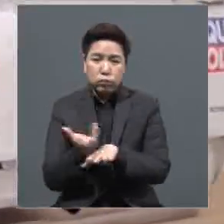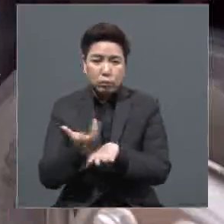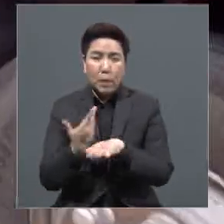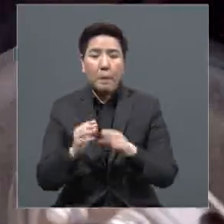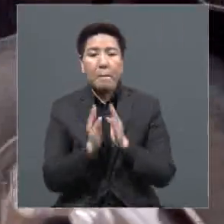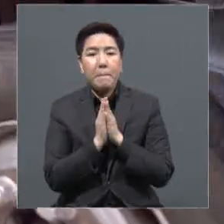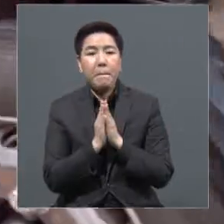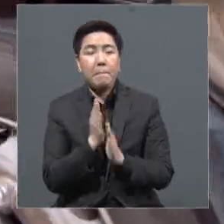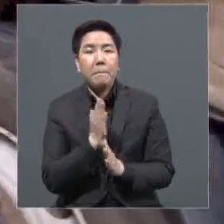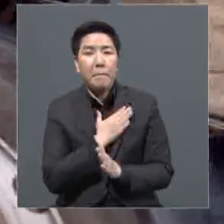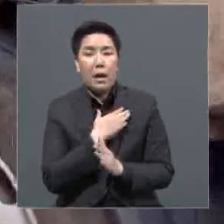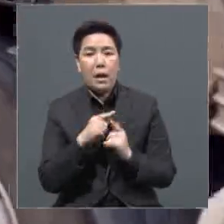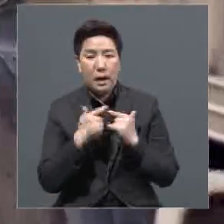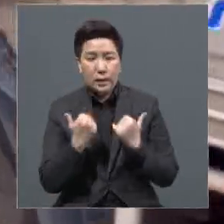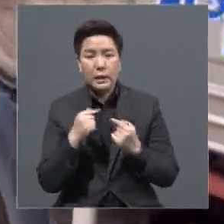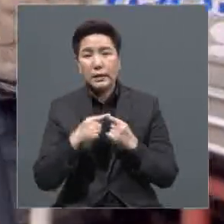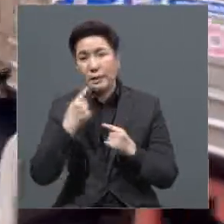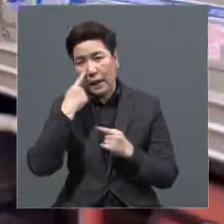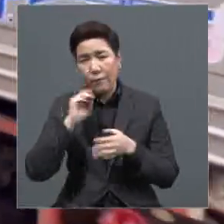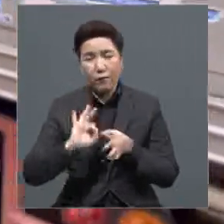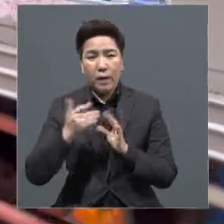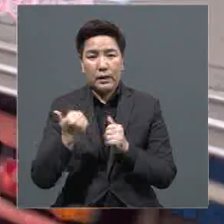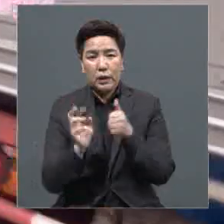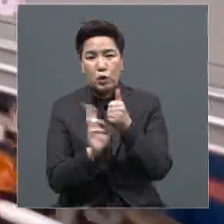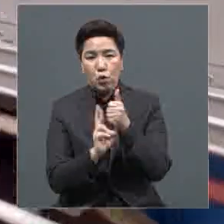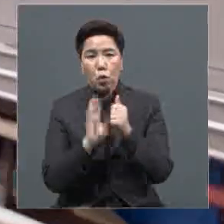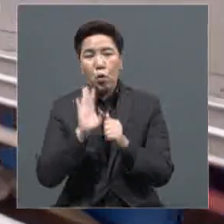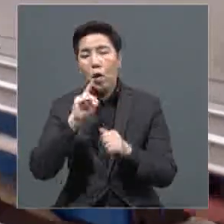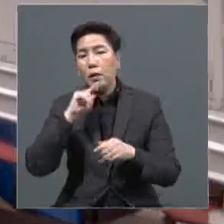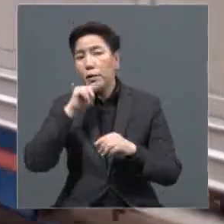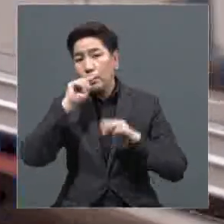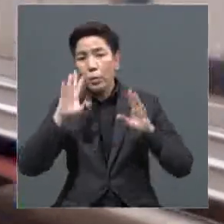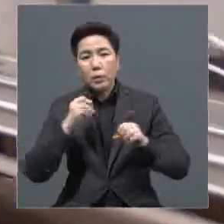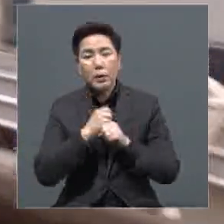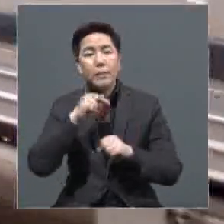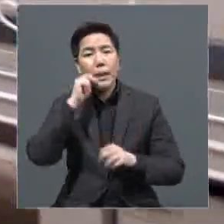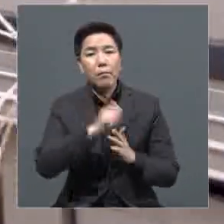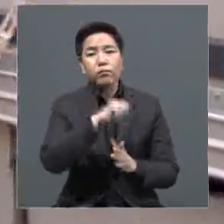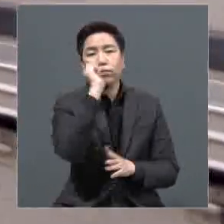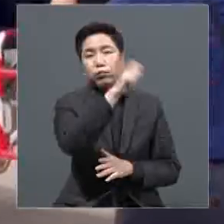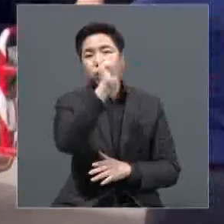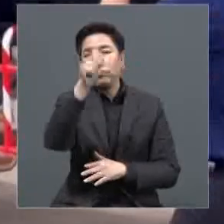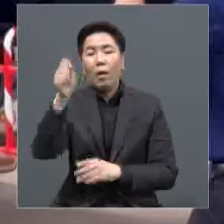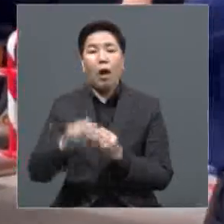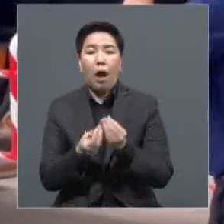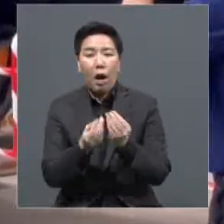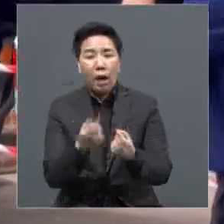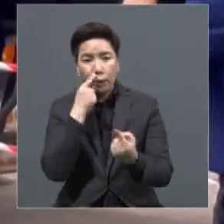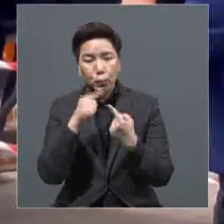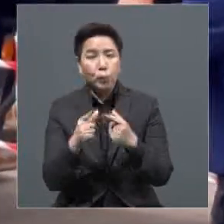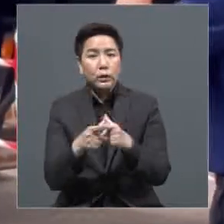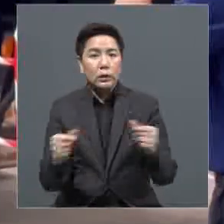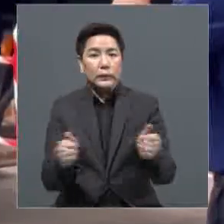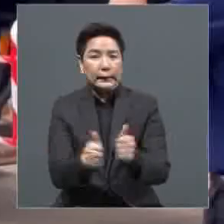หลวงปู่ฤาษีตาไฟครับรองเจ้าคณะจังหวัดชัยนาทได้มีการประพรมน้ำมนต์นะครับเพื่อความเป็น